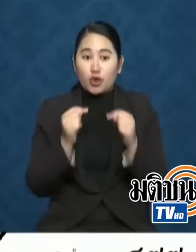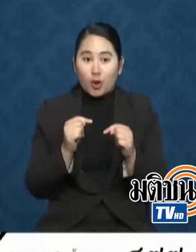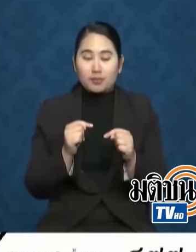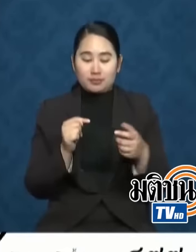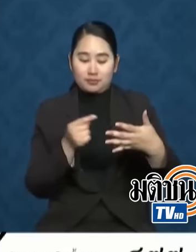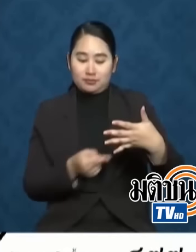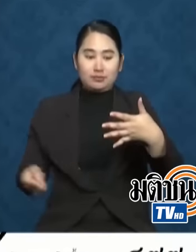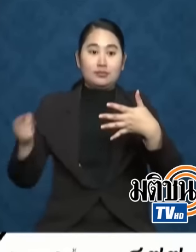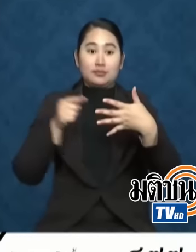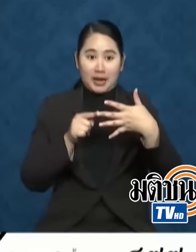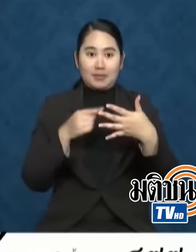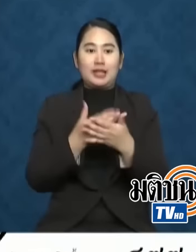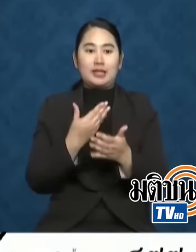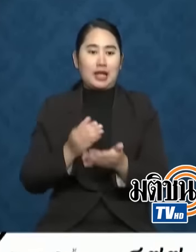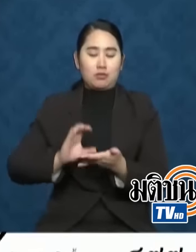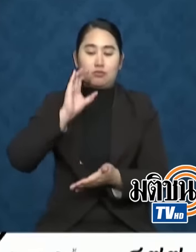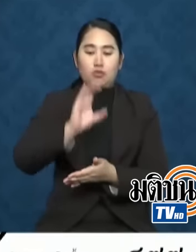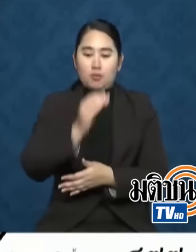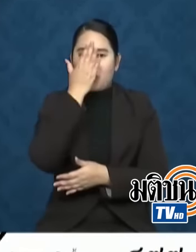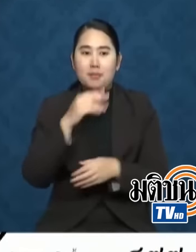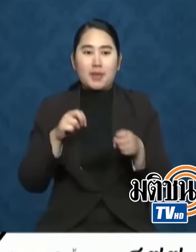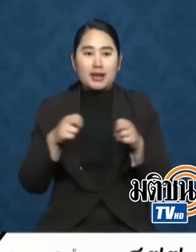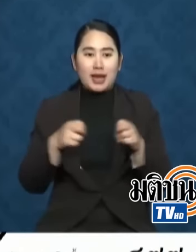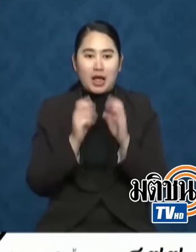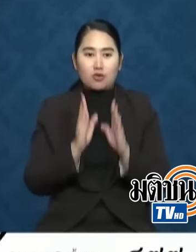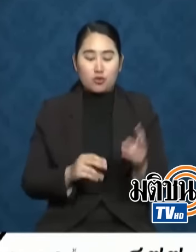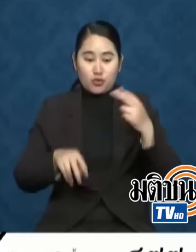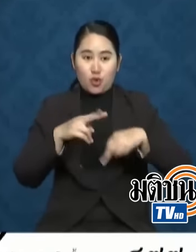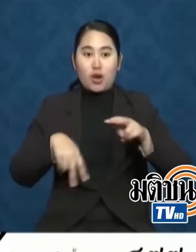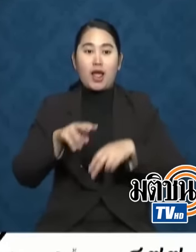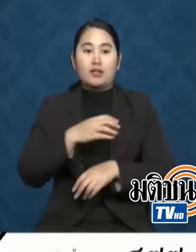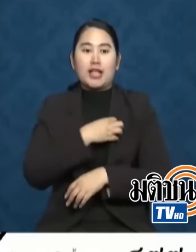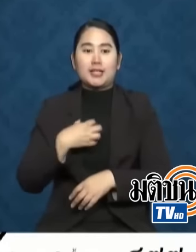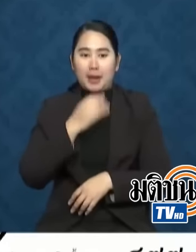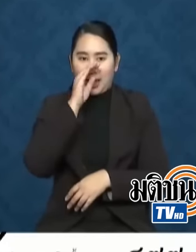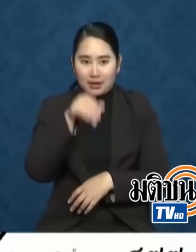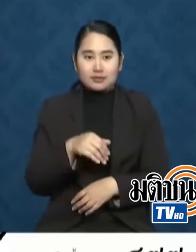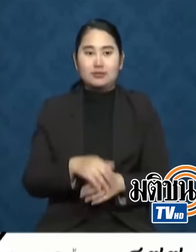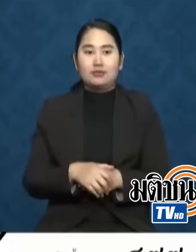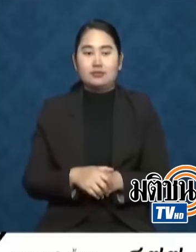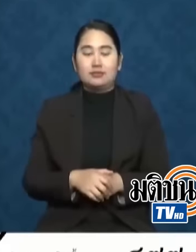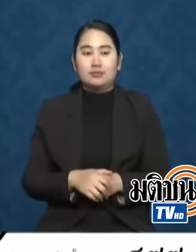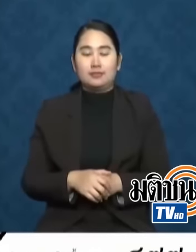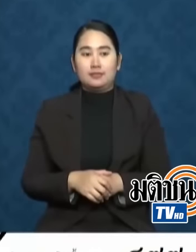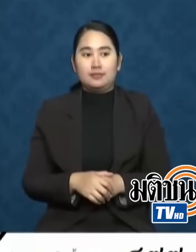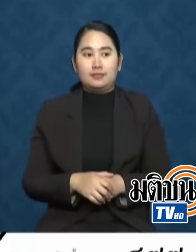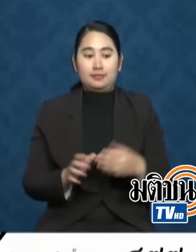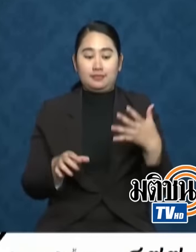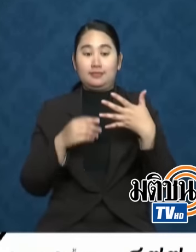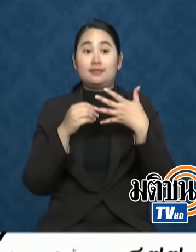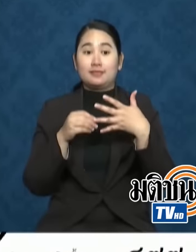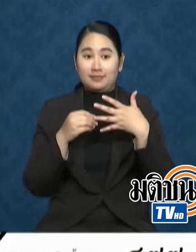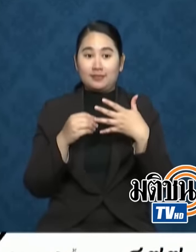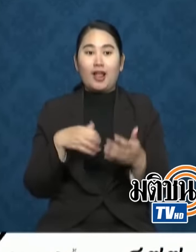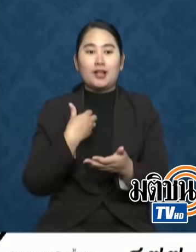ำไมเราถึงต้องกระจายงบประมาณให้คนที่อยู่ใกล้ปัญหามากที่สุดนั่นก็คือท้องถิ่นทีนี้ในส่วนของชั้นที่4ผ